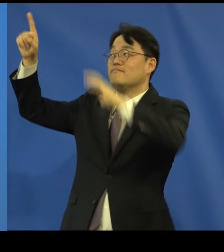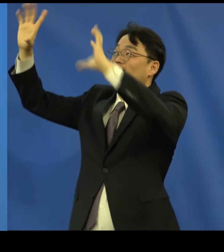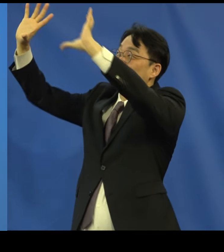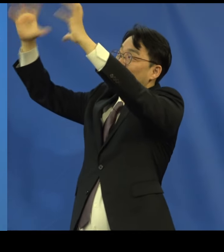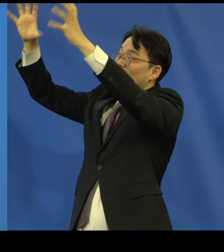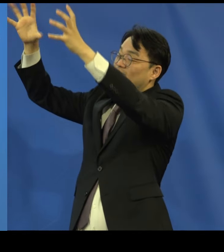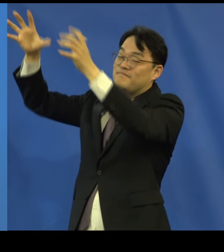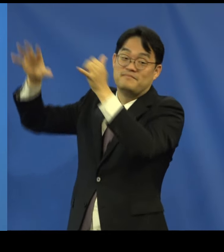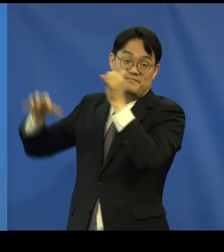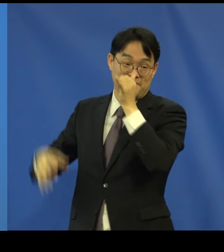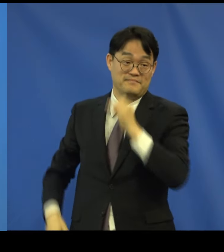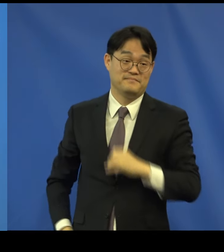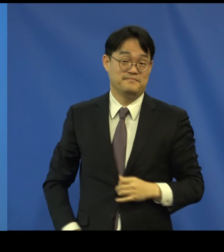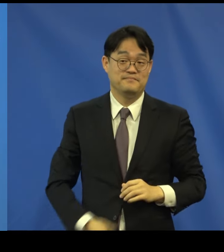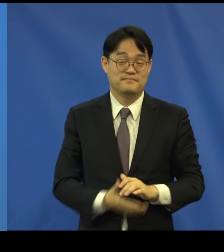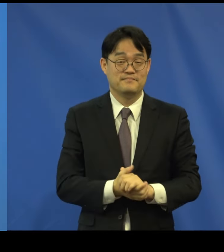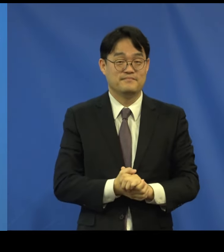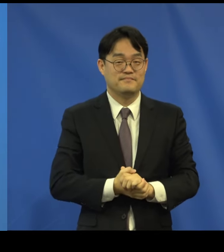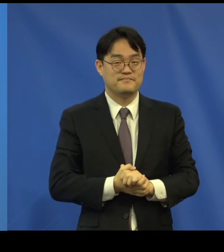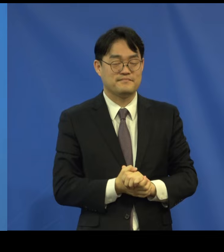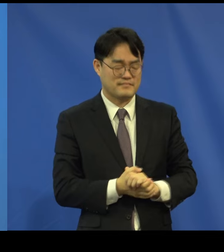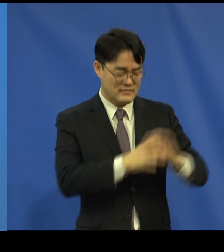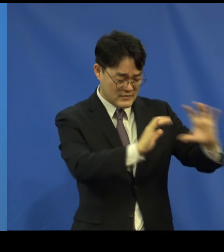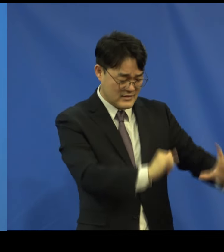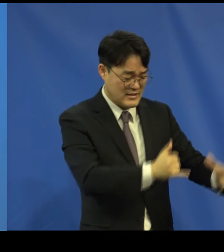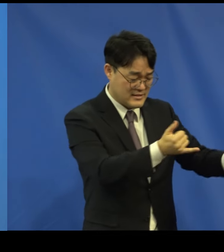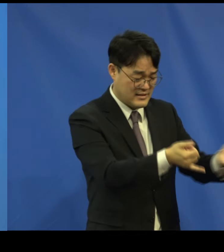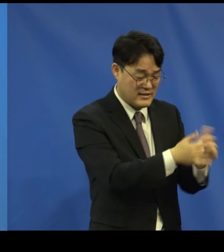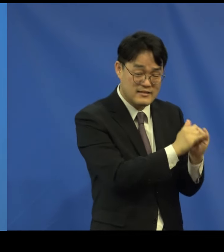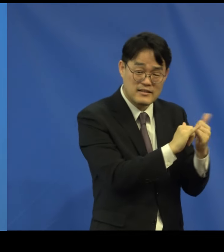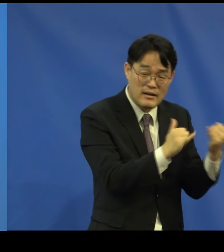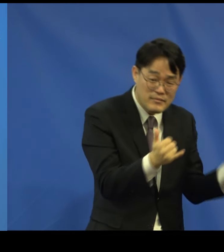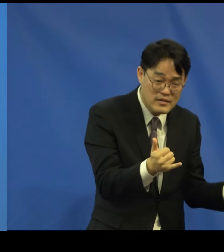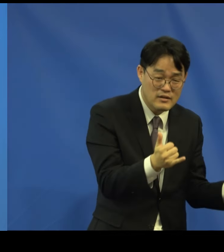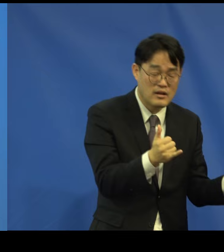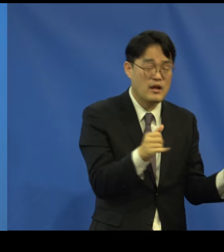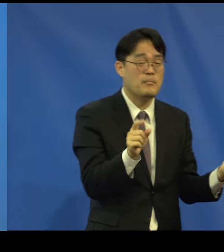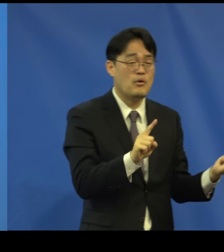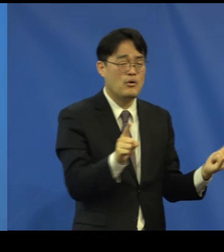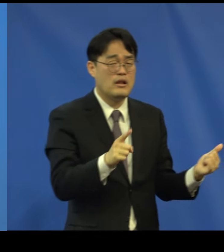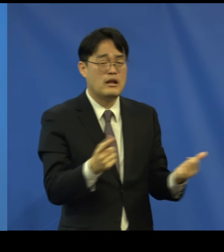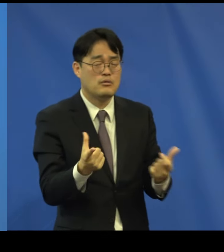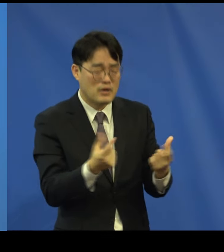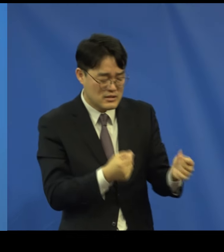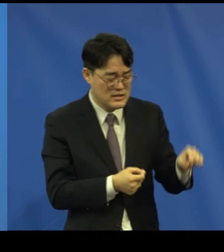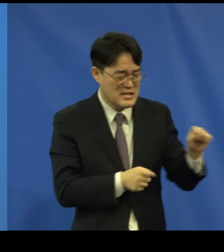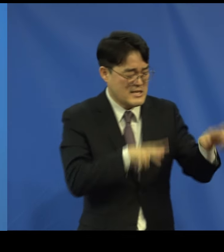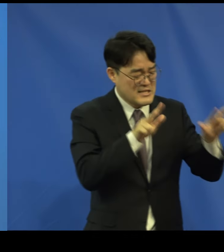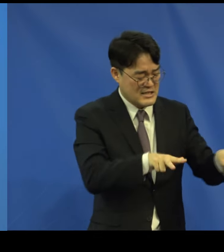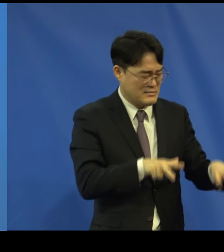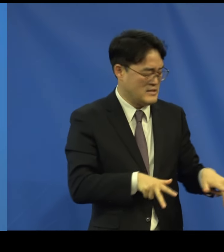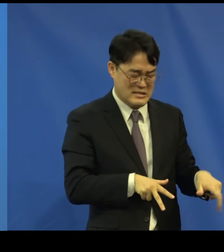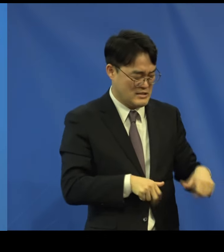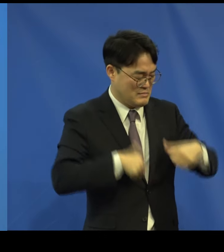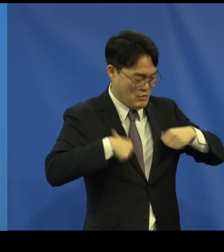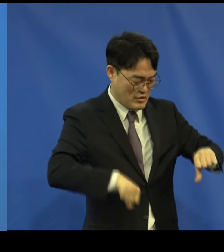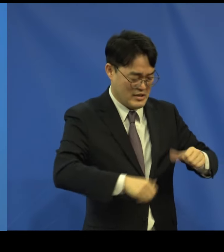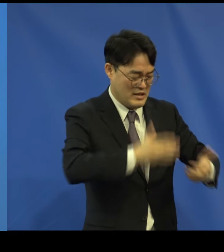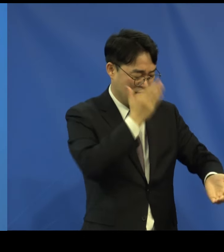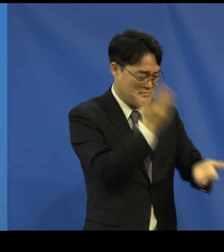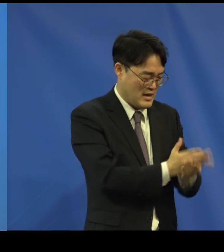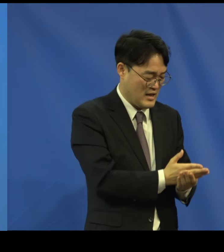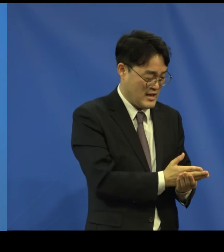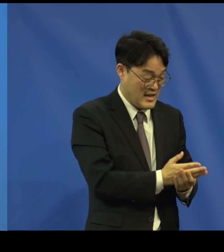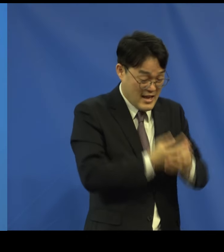그래서 유토피아라든가 파라다이스라든가 무릉도원과 같은 단어들이 생긴 이유가 거기에 있습니다. 그러나 어떤 정치도 어떤